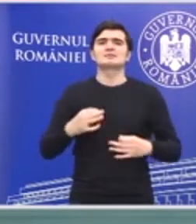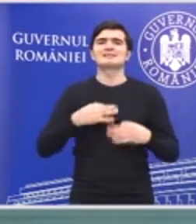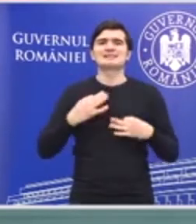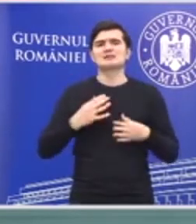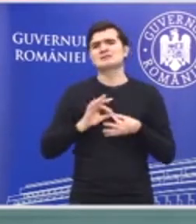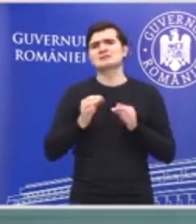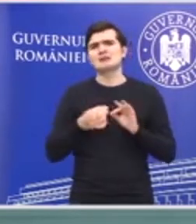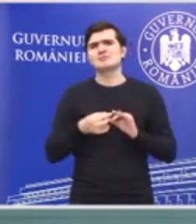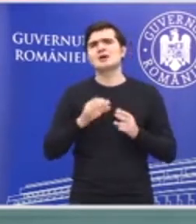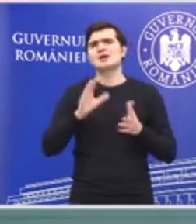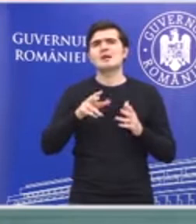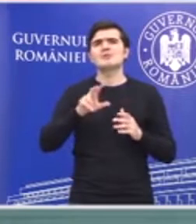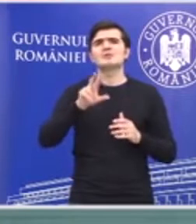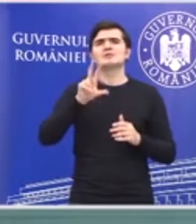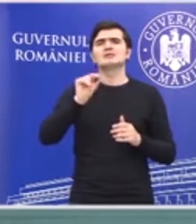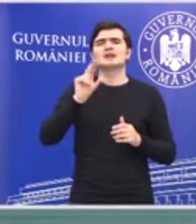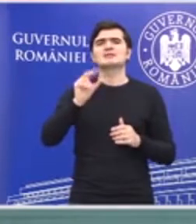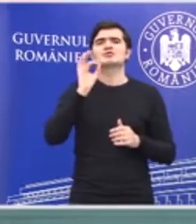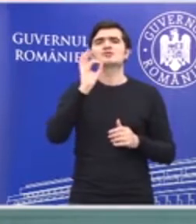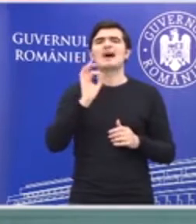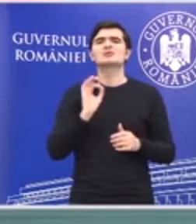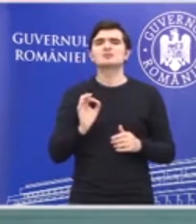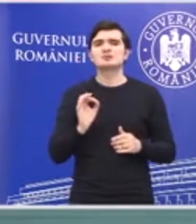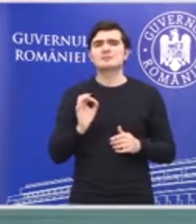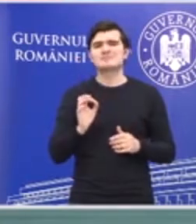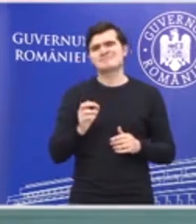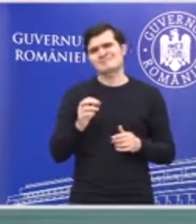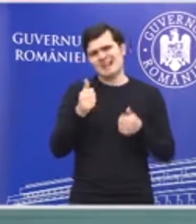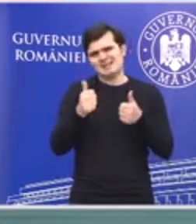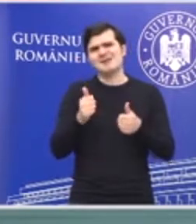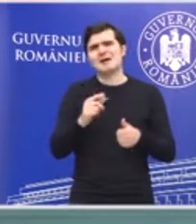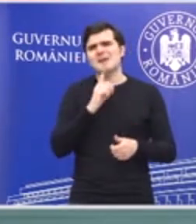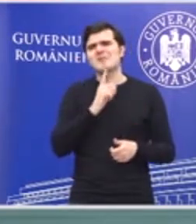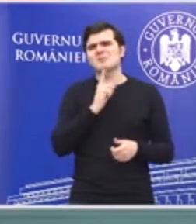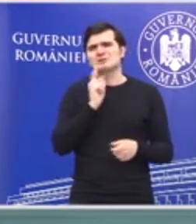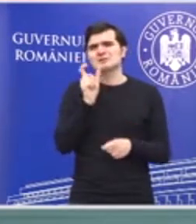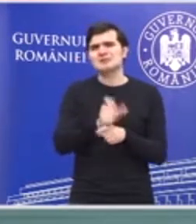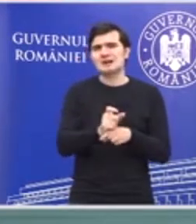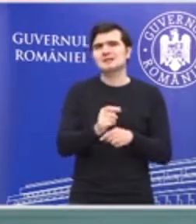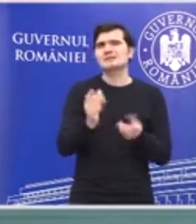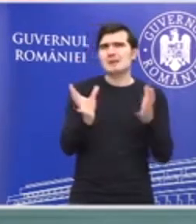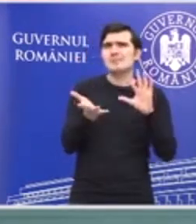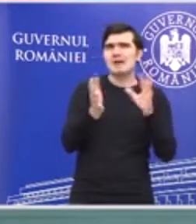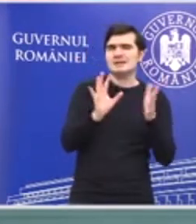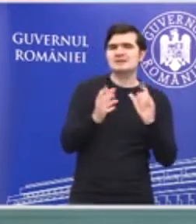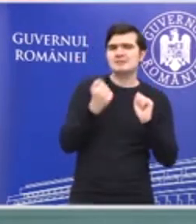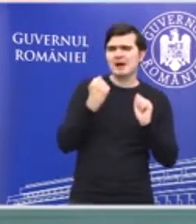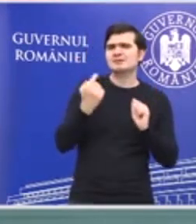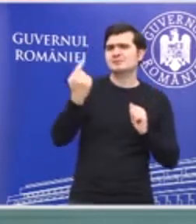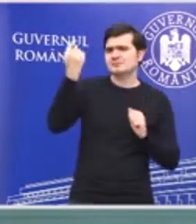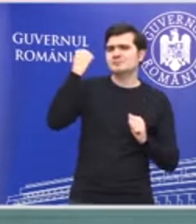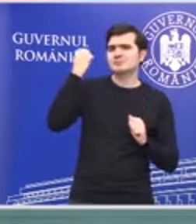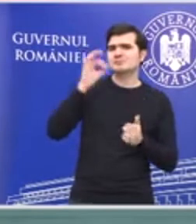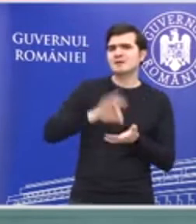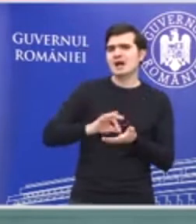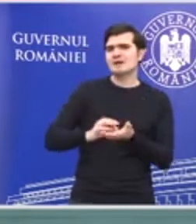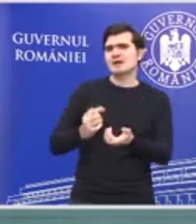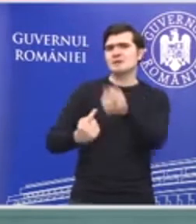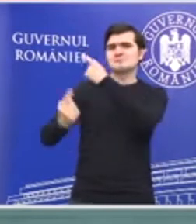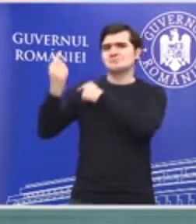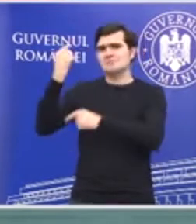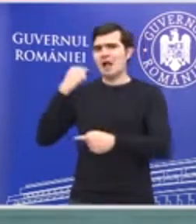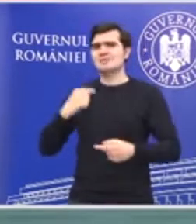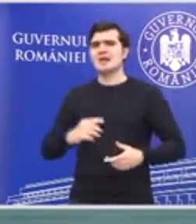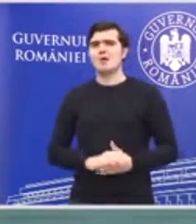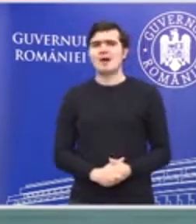de circa 30%. Este mai puțin decât ne așteptam și cât estimam din datele